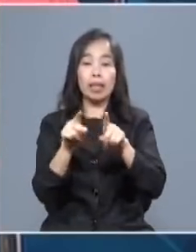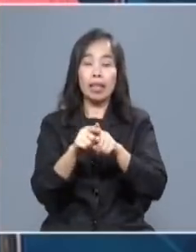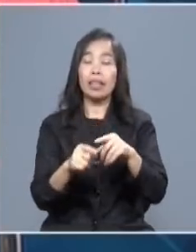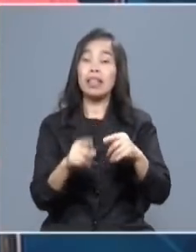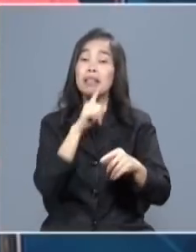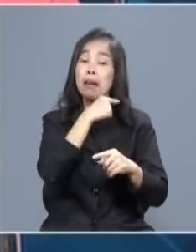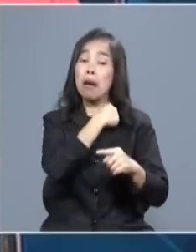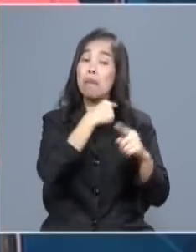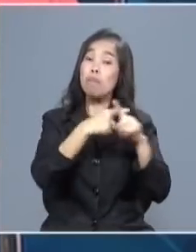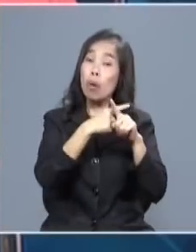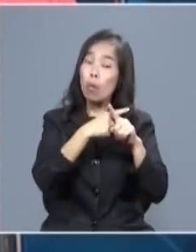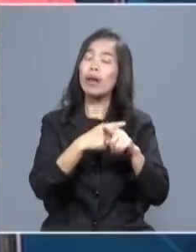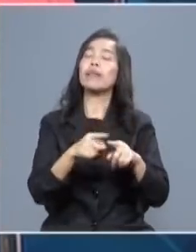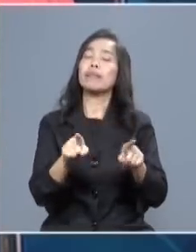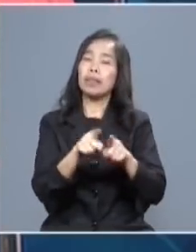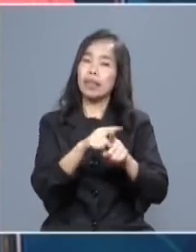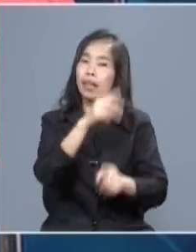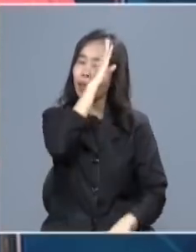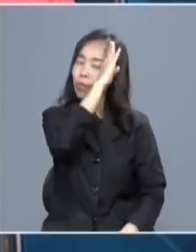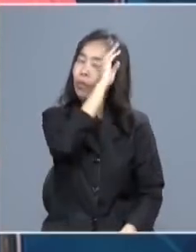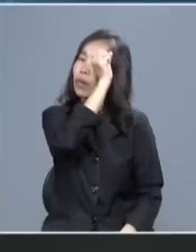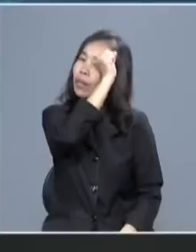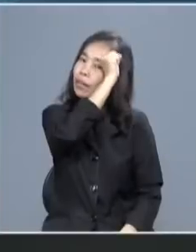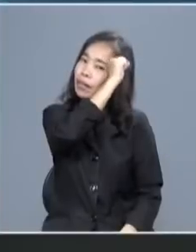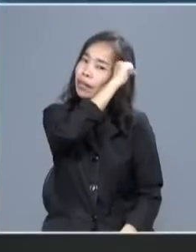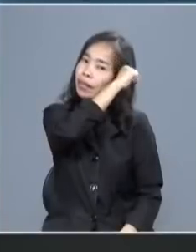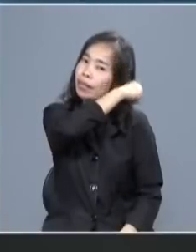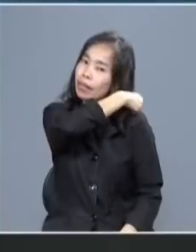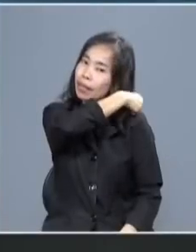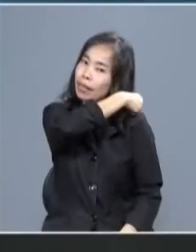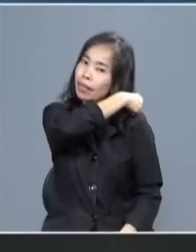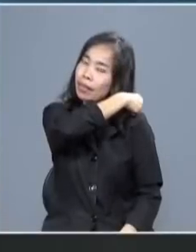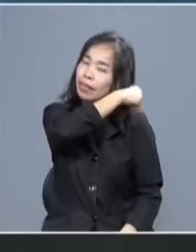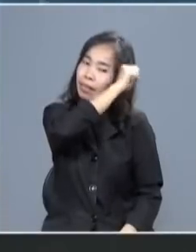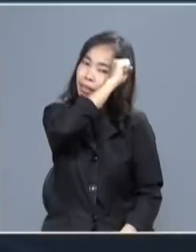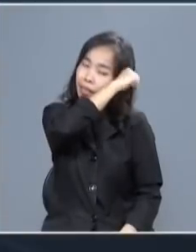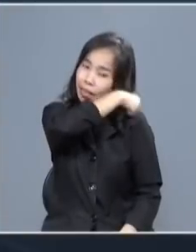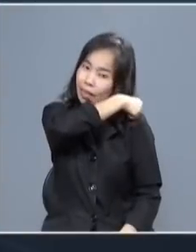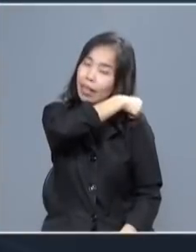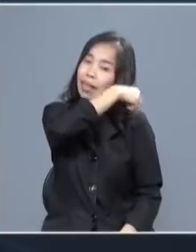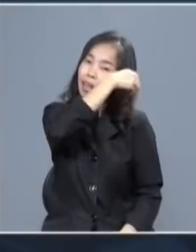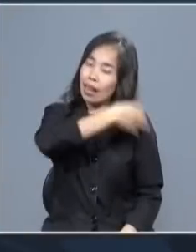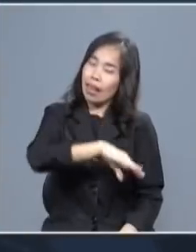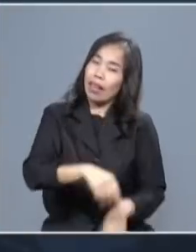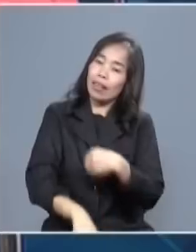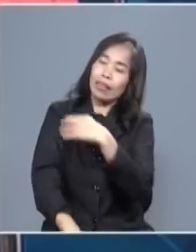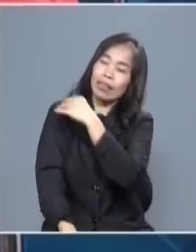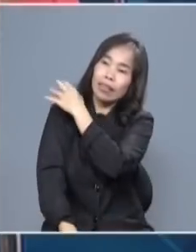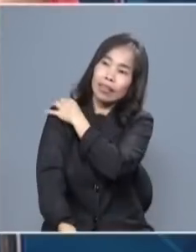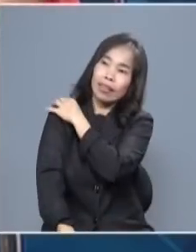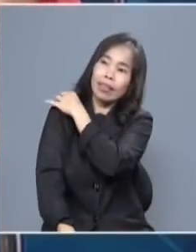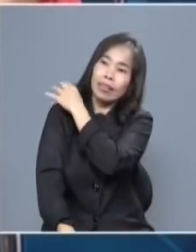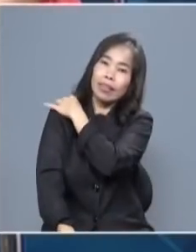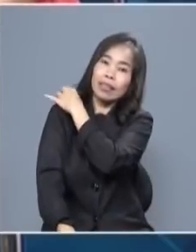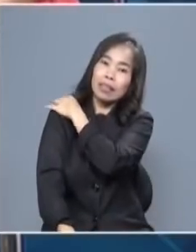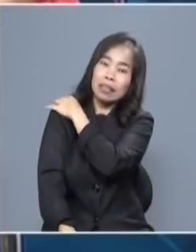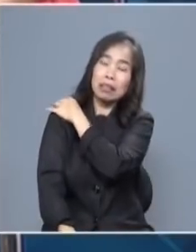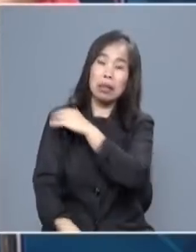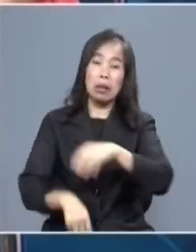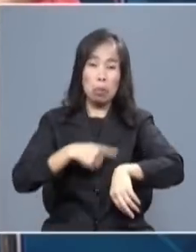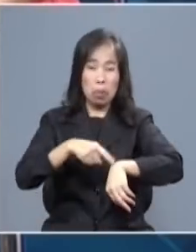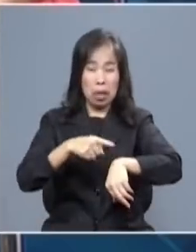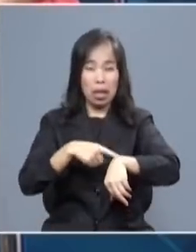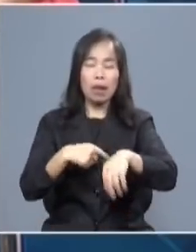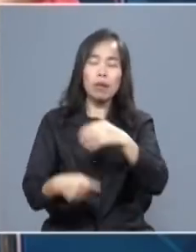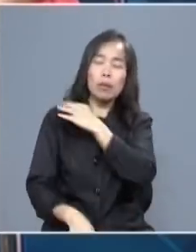ด้านอีกด้านนึงด้านขวานะครับเราก็เอียงมาซ้ายแล้วก็ด้านนี้ดใช่ะแทบีบนวดได้นะใช้เวลาประมาณเท่าไริงๆเอาแค่ความรู้